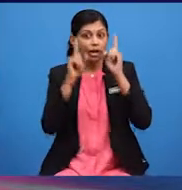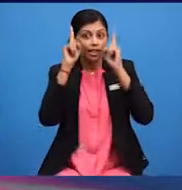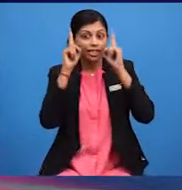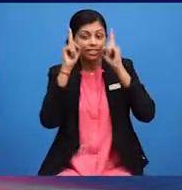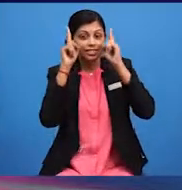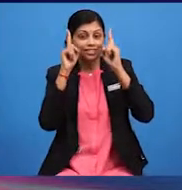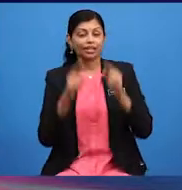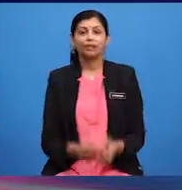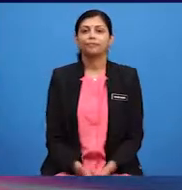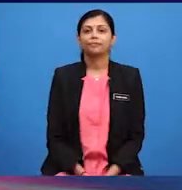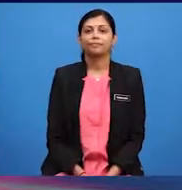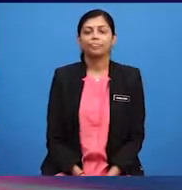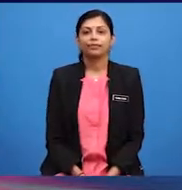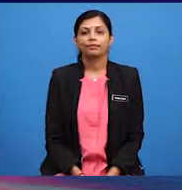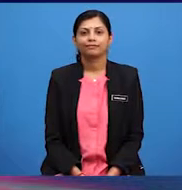ini.